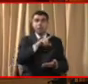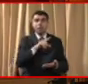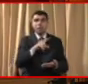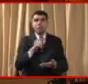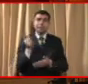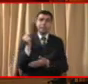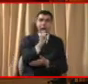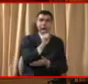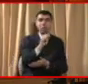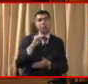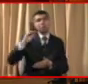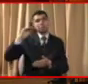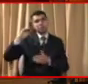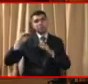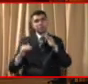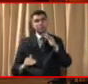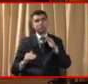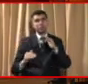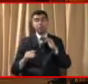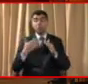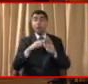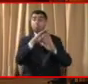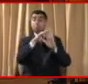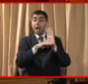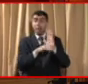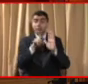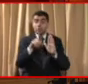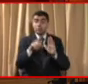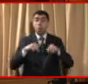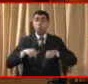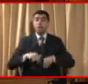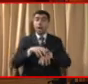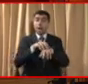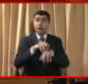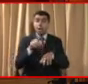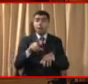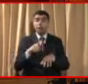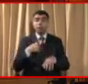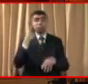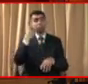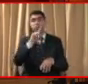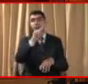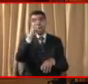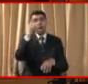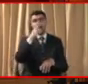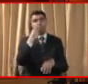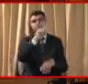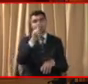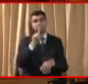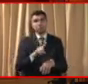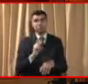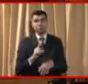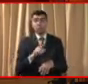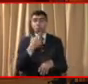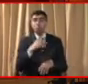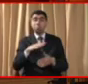بإمكانيات محدودة يمكن داخل هذا البرنامج المعتمد ديال وزارة الداخلية، لأنه المدن اللي